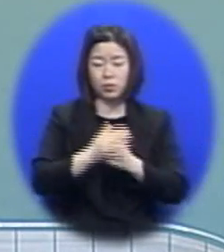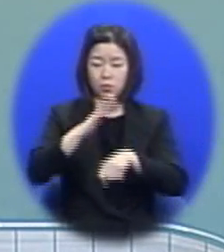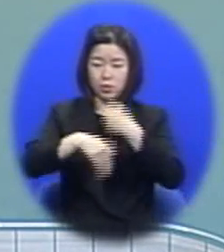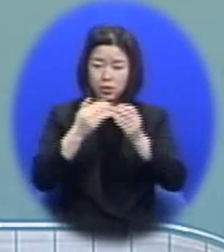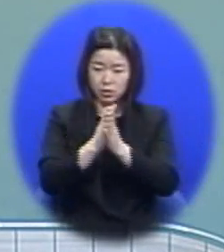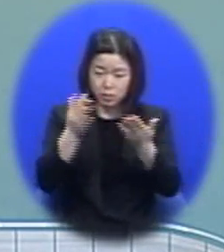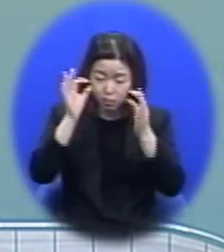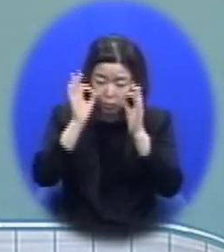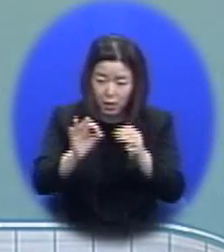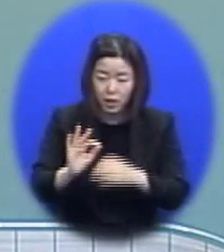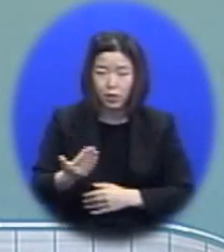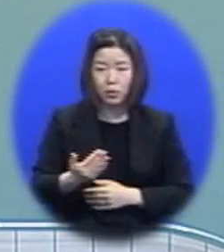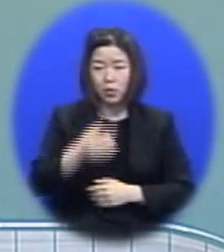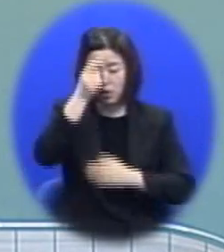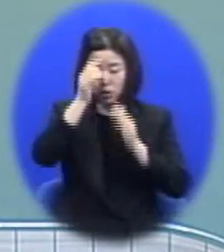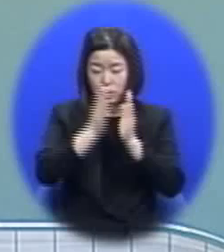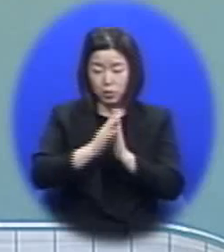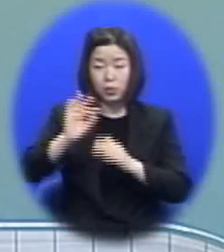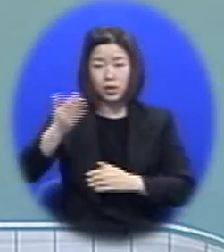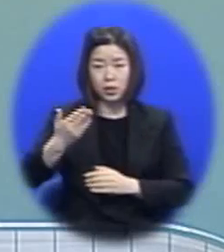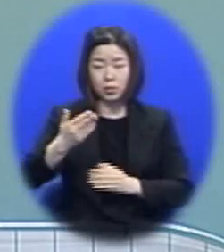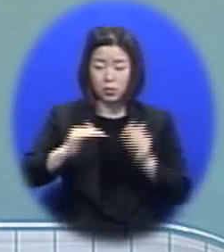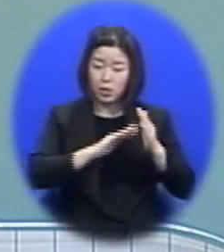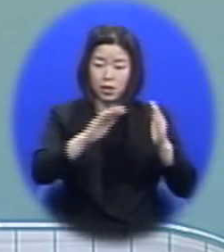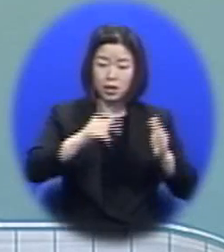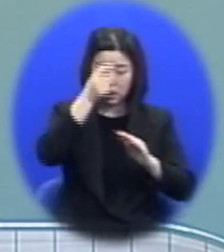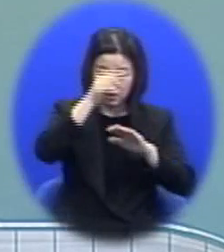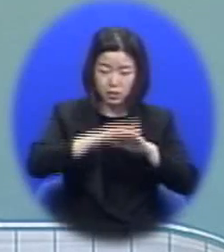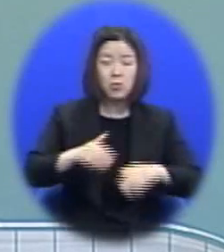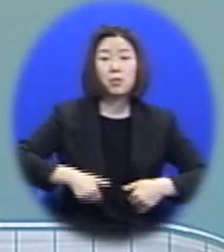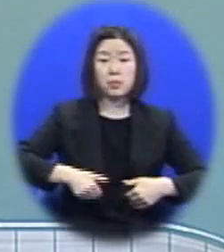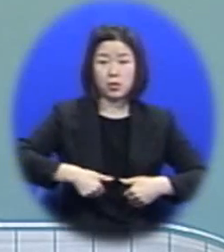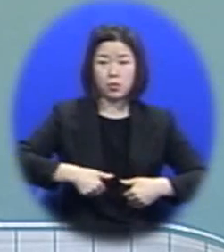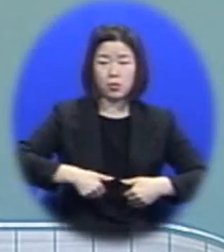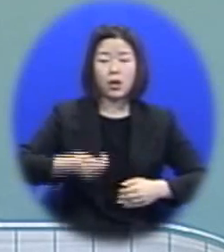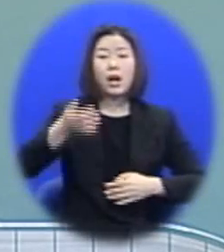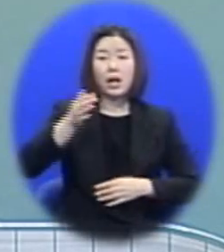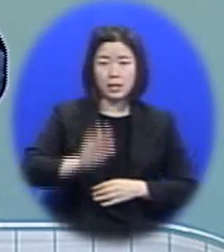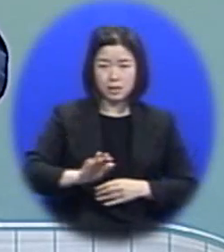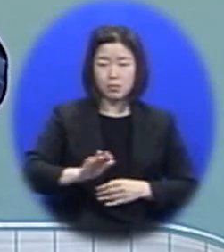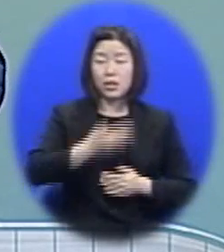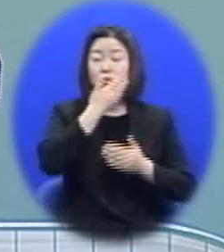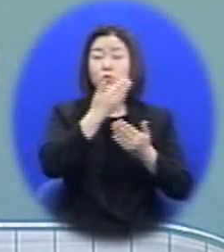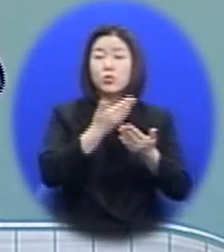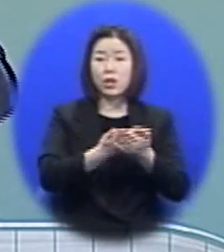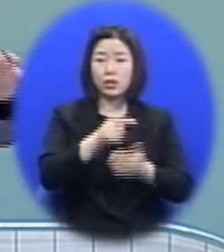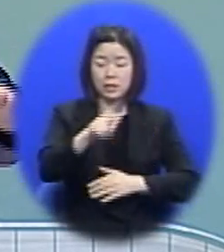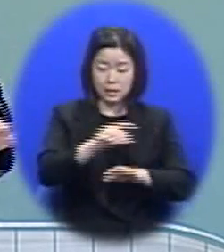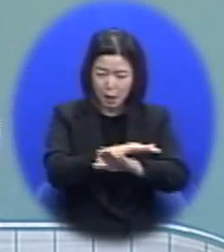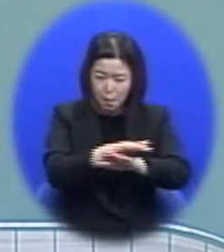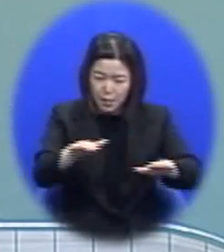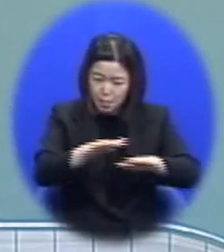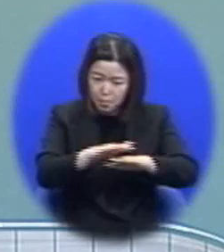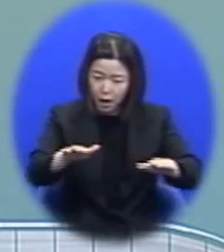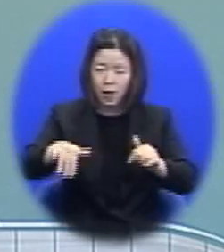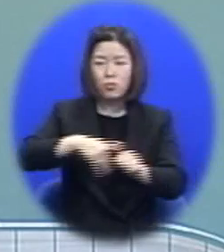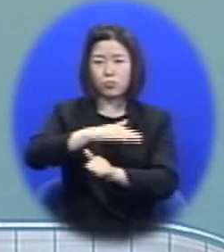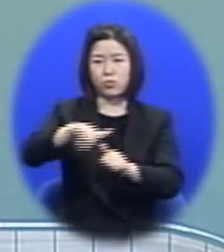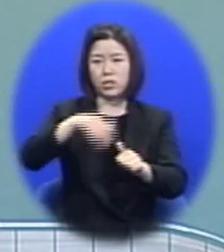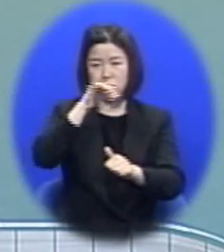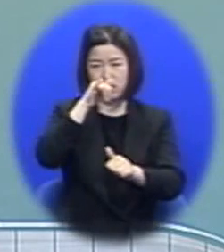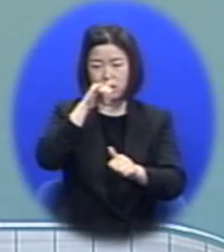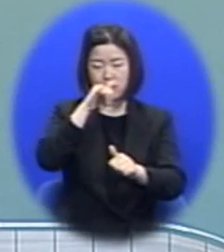보아야 되고 기도도 해야 되고 가정 예배도 필요합니다 그러나 중요한 것은 그 밑바탕의 분위기예요